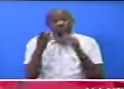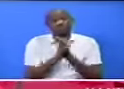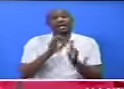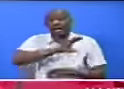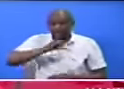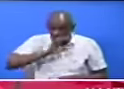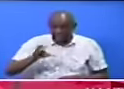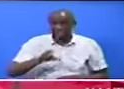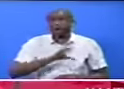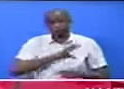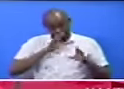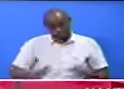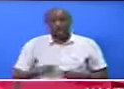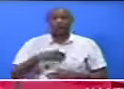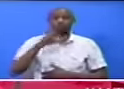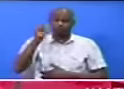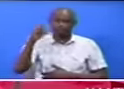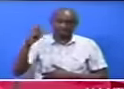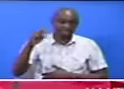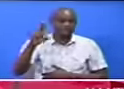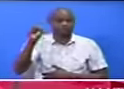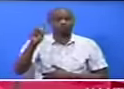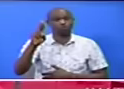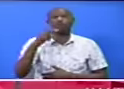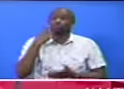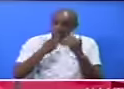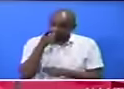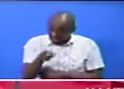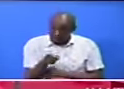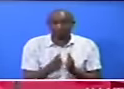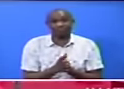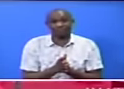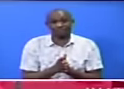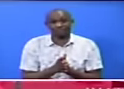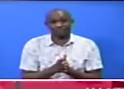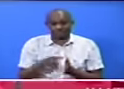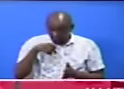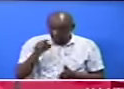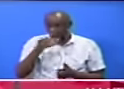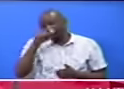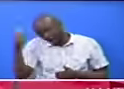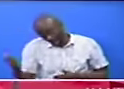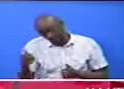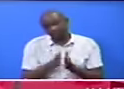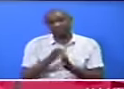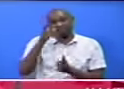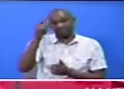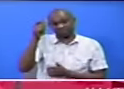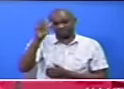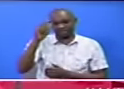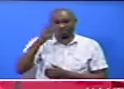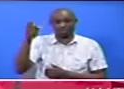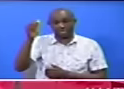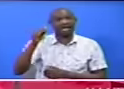wetu wa Singishu hii, wawasiliana na county commissioner wa kule Transoya penye